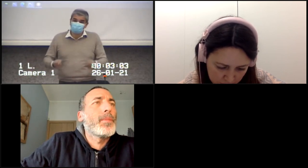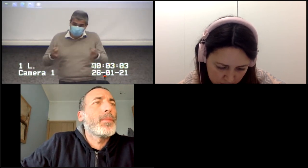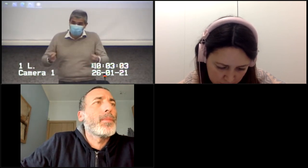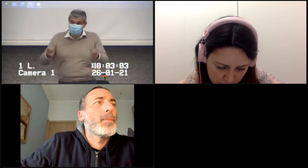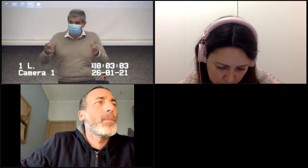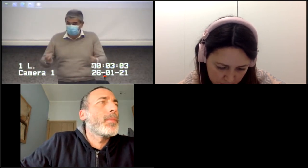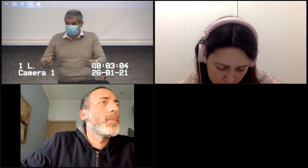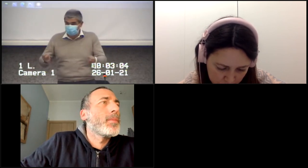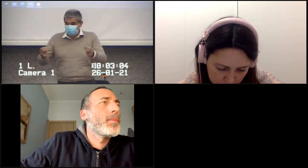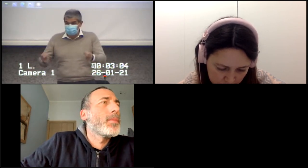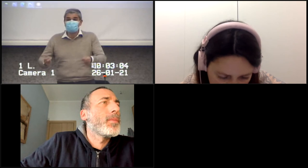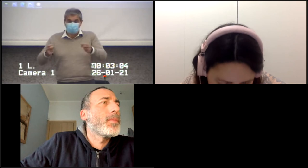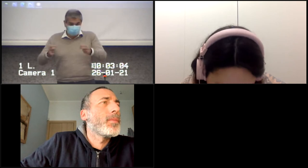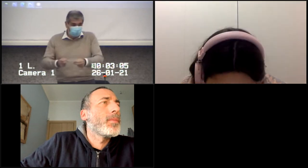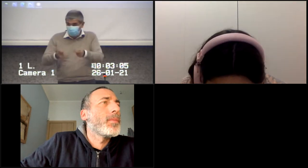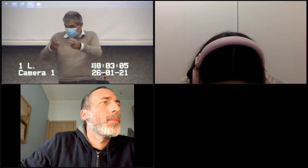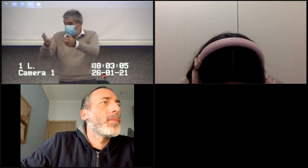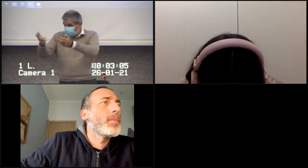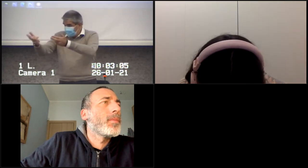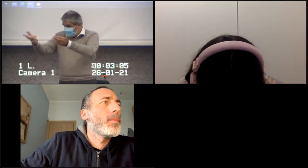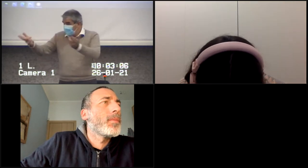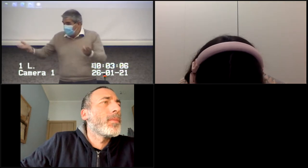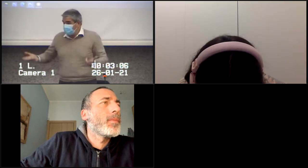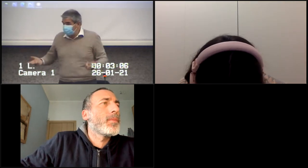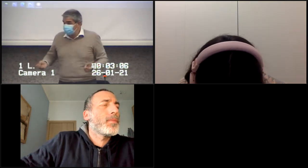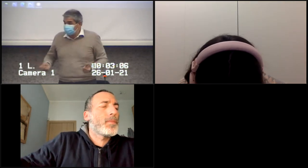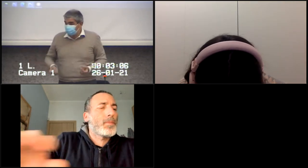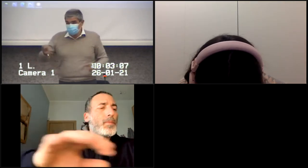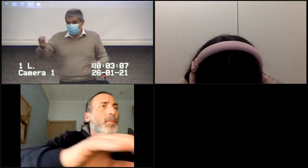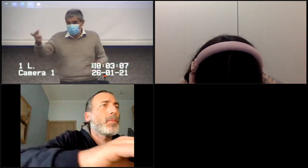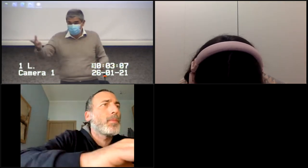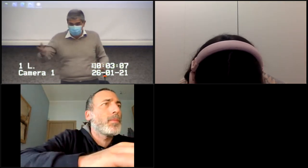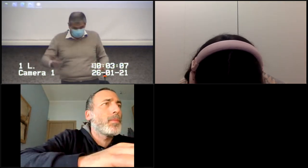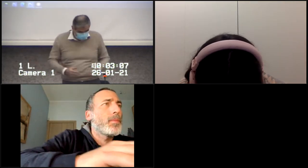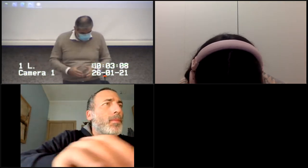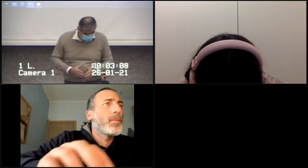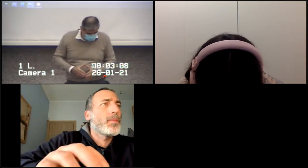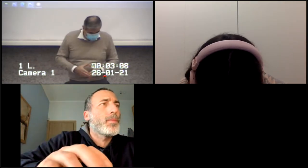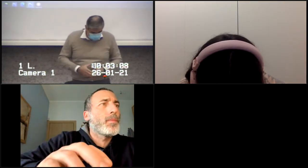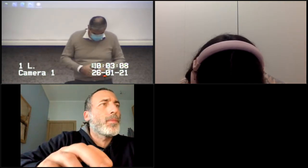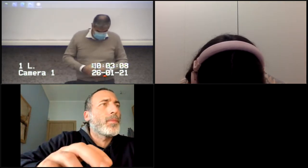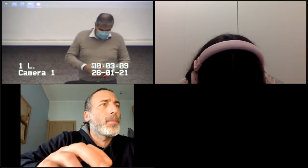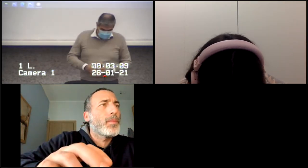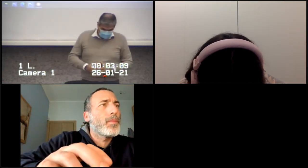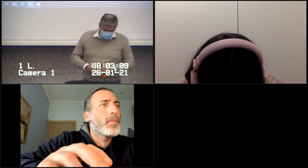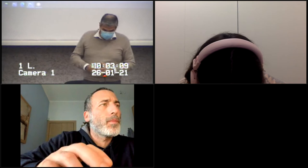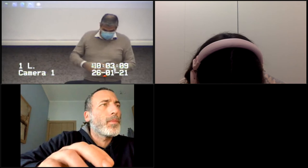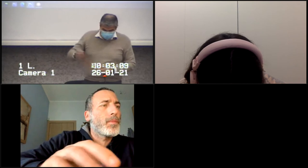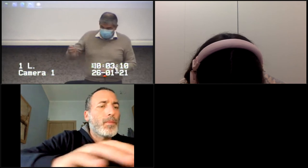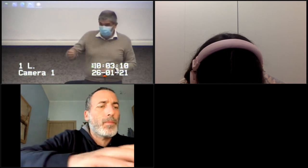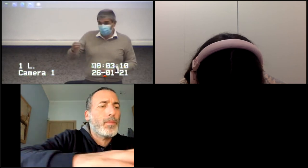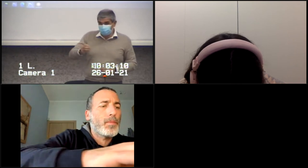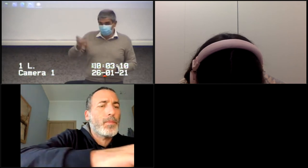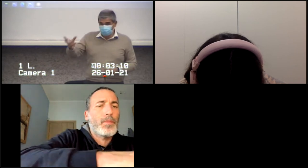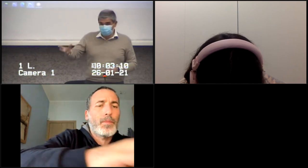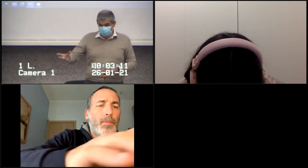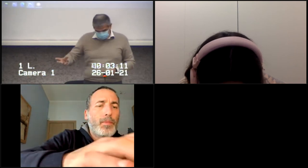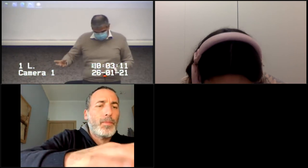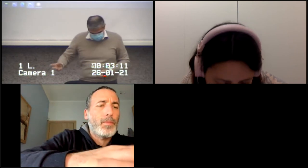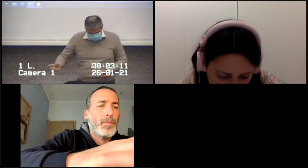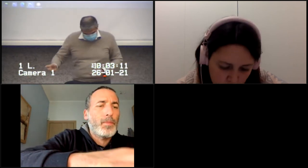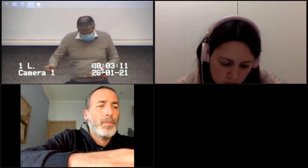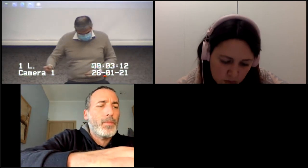in interesse reale, sostanziale e anche con parte interesse sociale, perché comunque si va a fare un centro, a riqualificare un locale per farlo